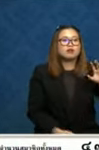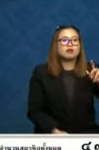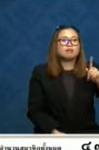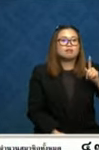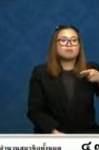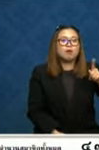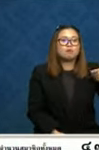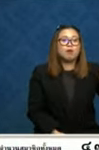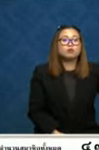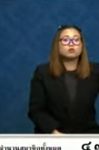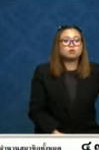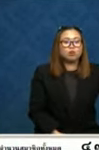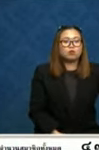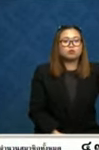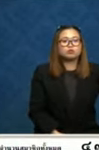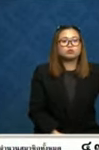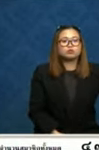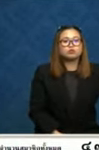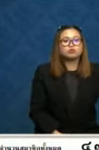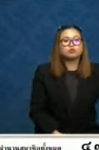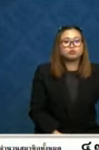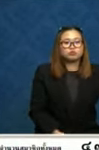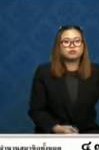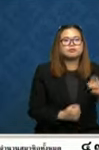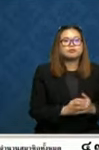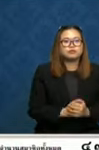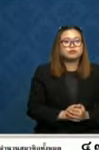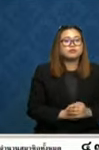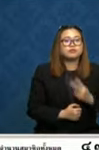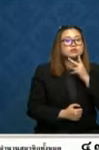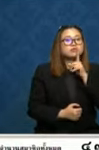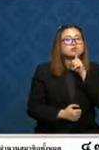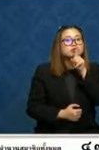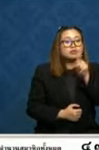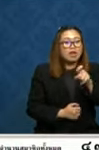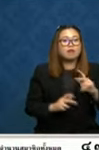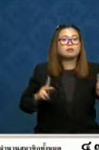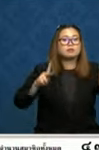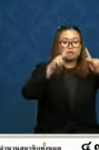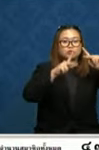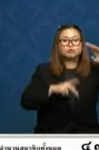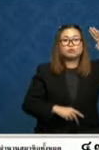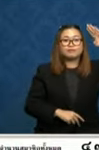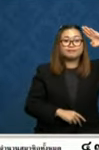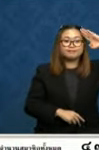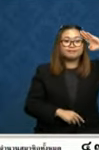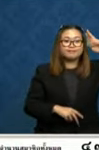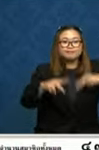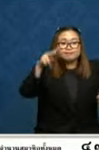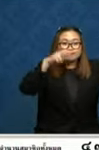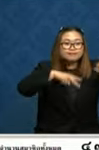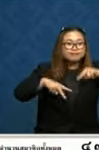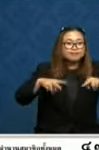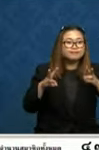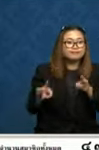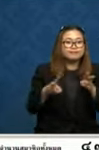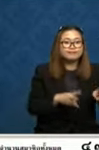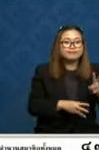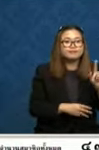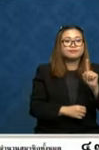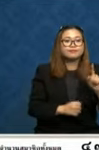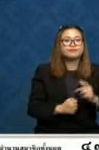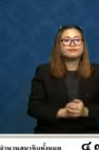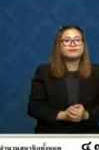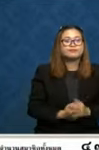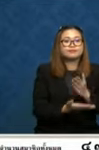ช.กระทรวงสาธารณสุขค่ะดิฉันจึงอยากทราบบทบาทของกระทรวงกลาโหมค่ะจึงได้ตั้งคำถามเรื่องการแบ่งงานและ